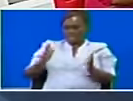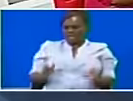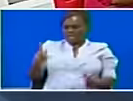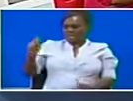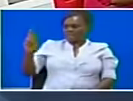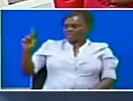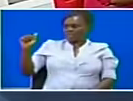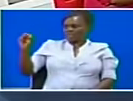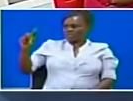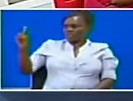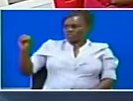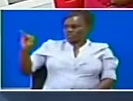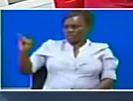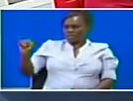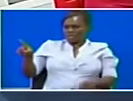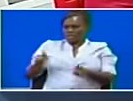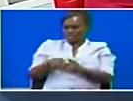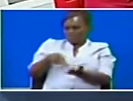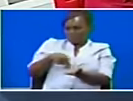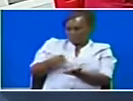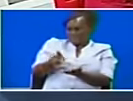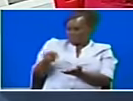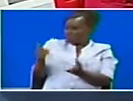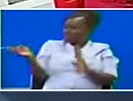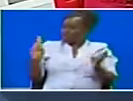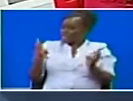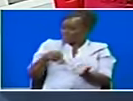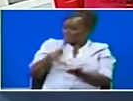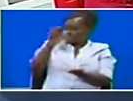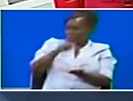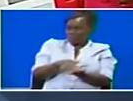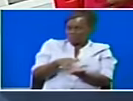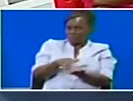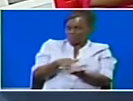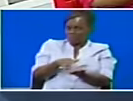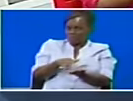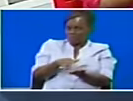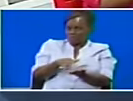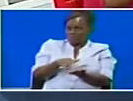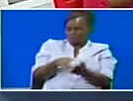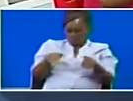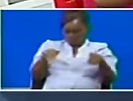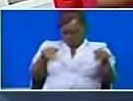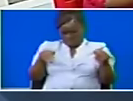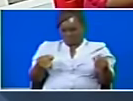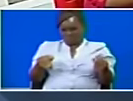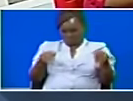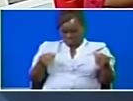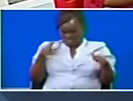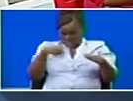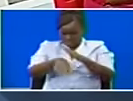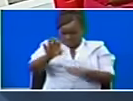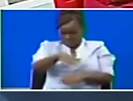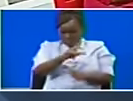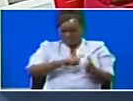Karibu sana. Asante. Uko karibu mshahara, uko tayari mshahara kupunguzwa? Well, waje nifike kule kwanza. Alafu ndio mtajadili hayo. Na